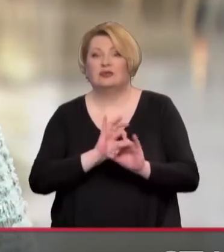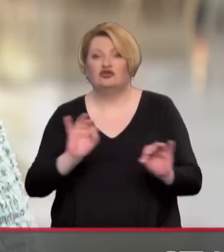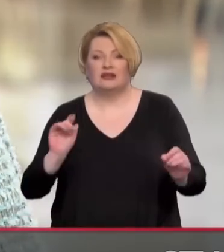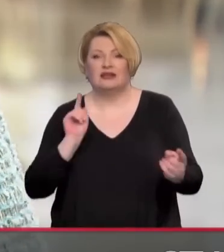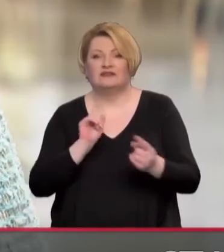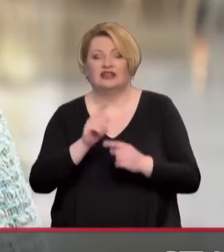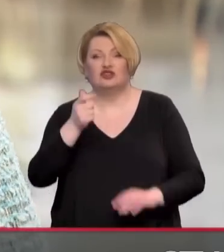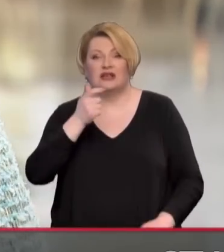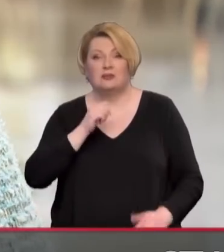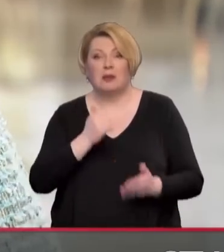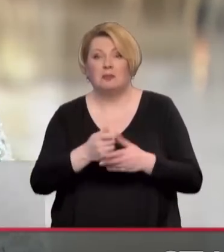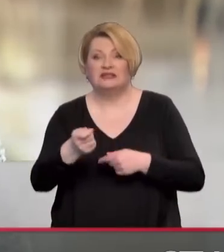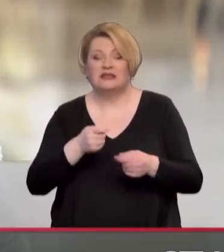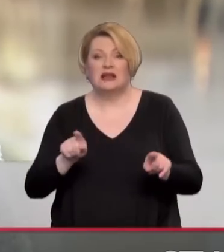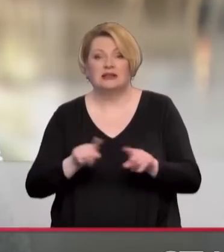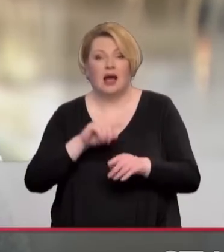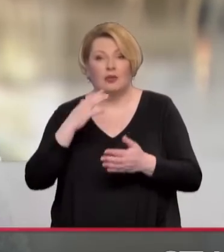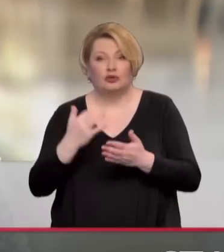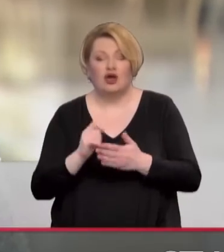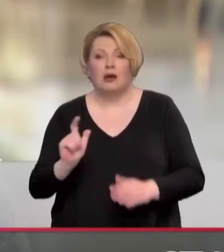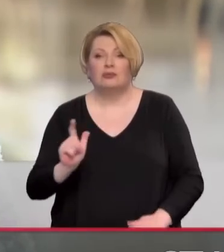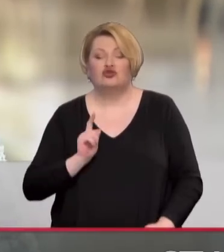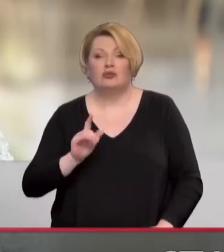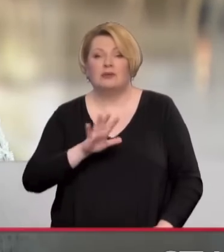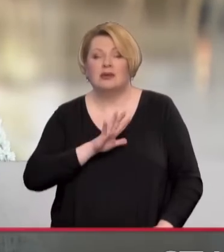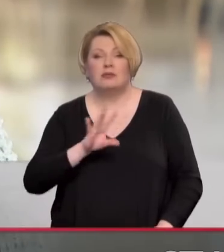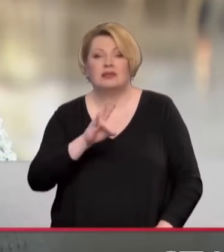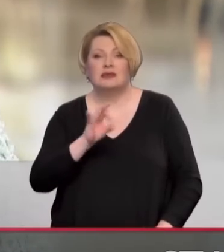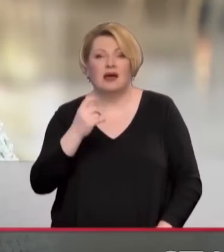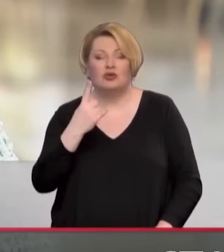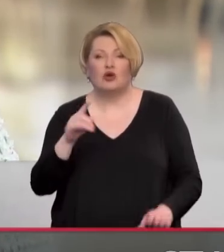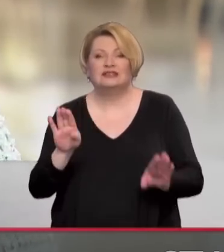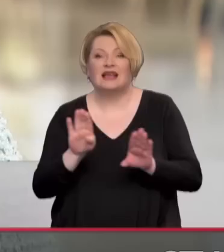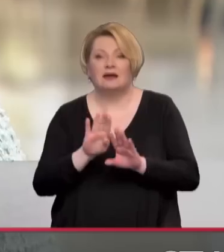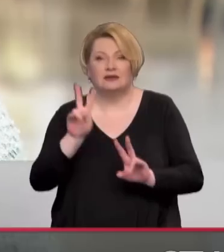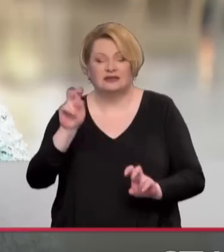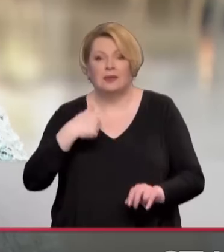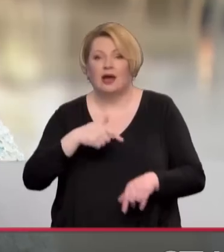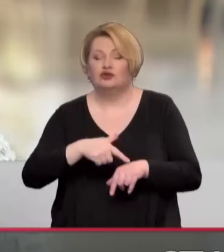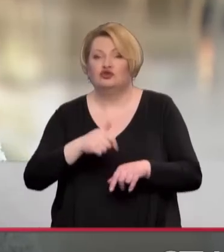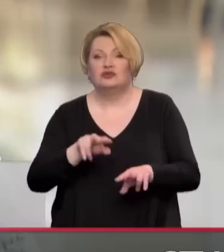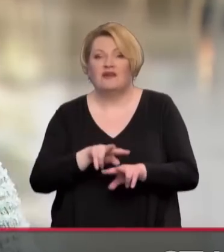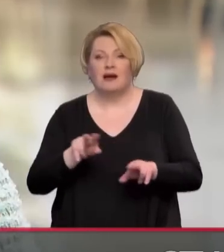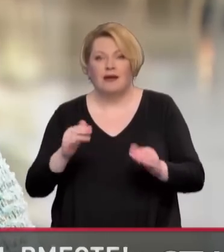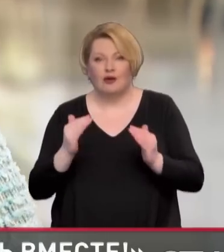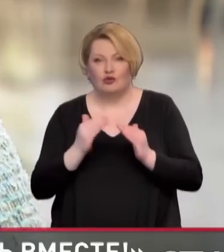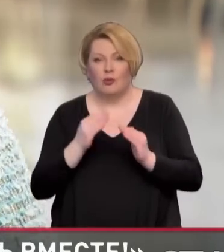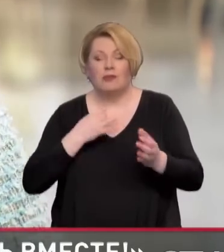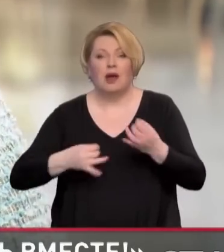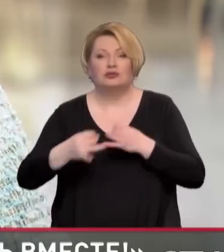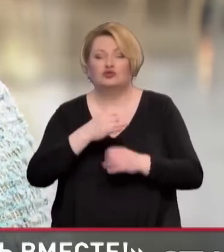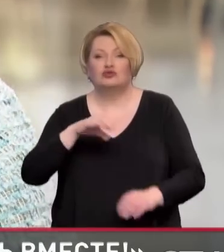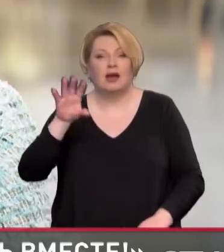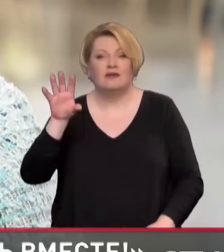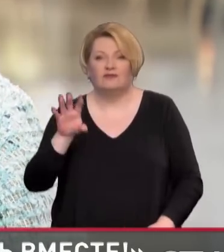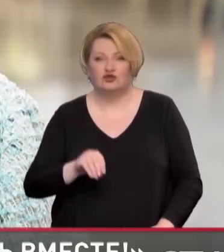господином президентом. Так получилось, что между нами не было ни одной закрытой темы. Я чувствовала себя абсолютно как дома. Мы обсуждали абсолютно все.